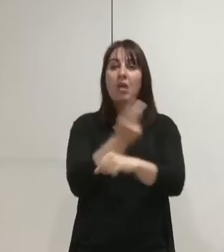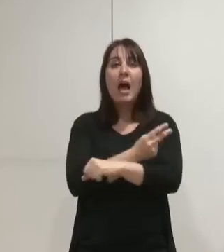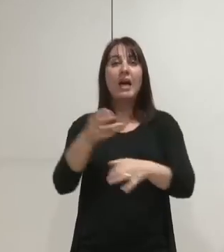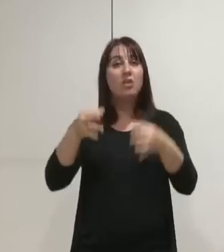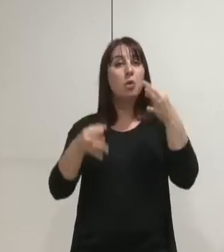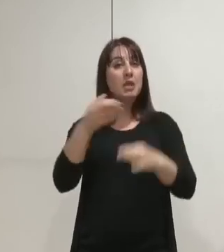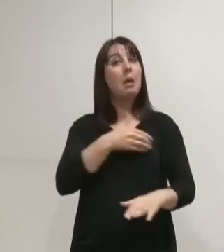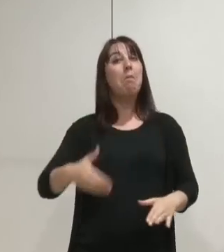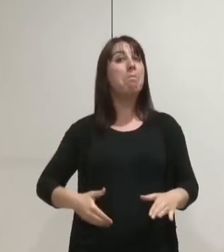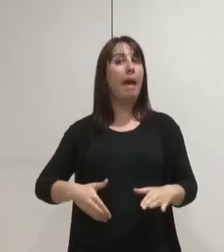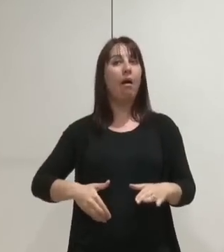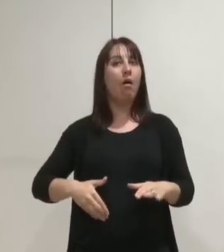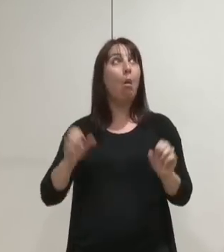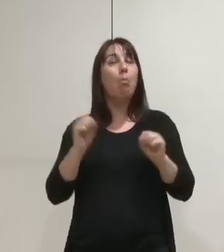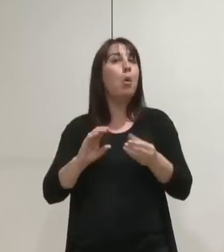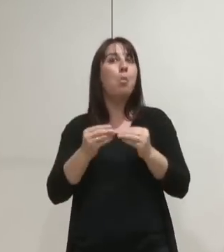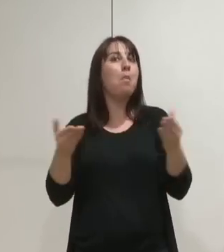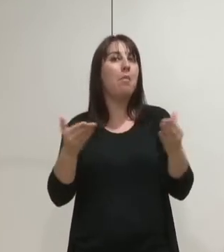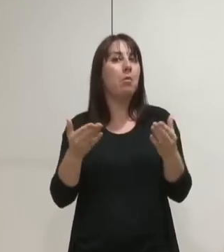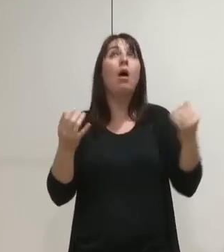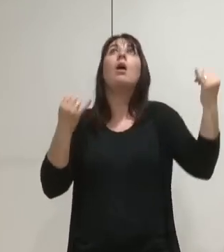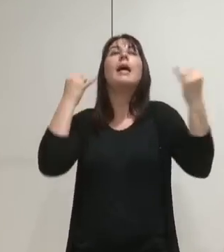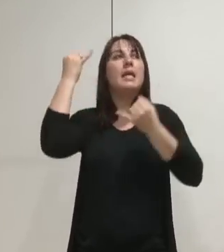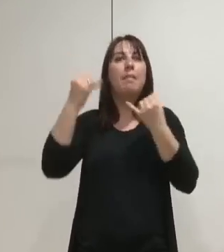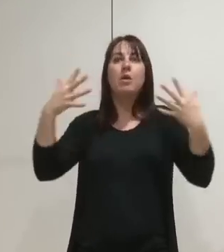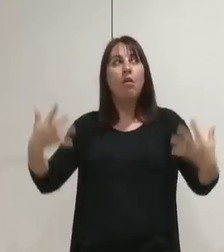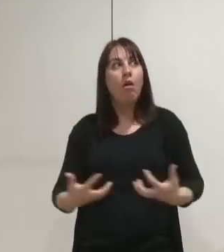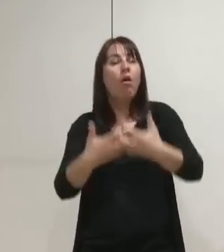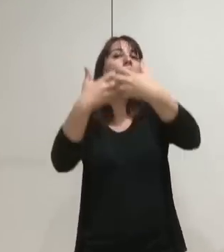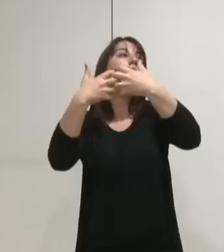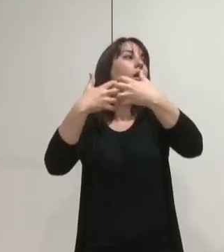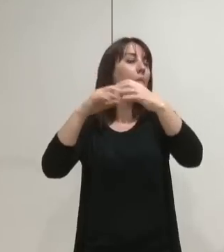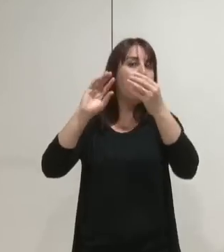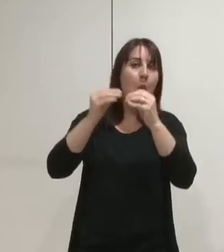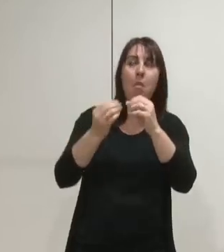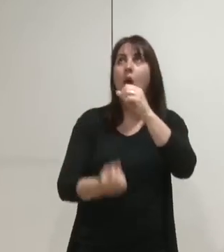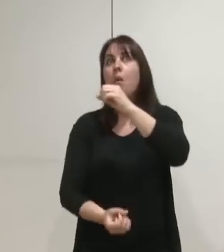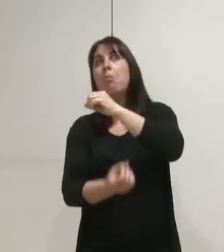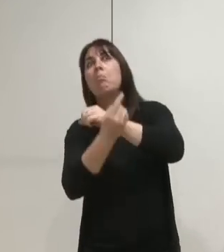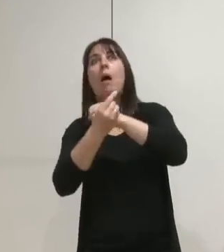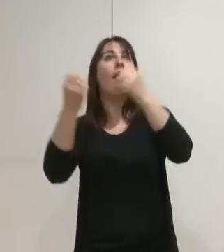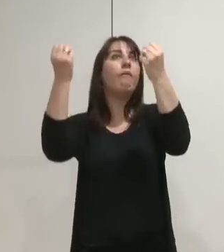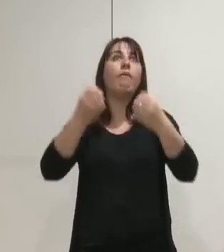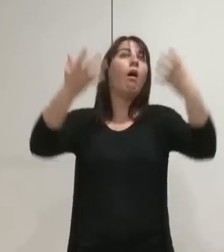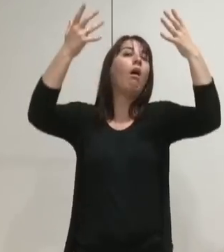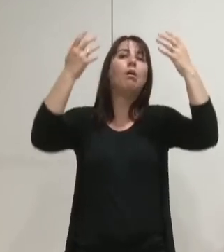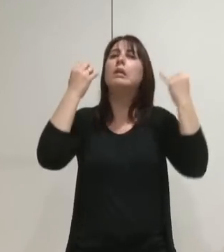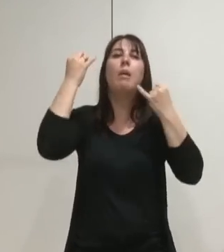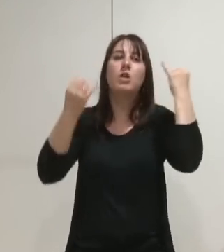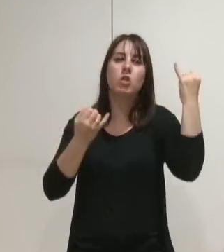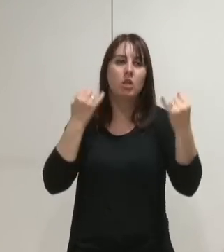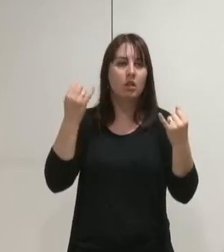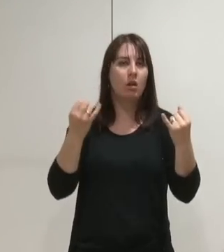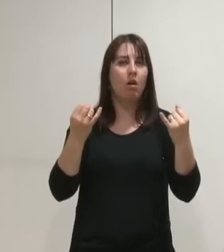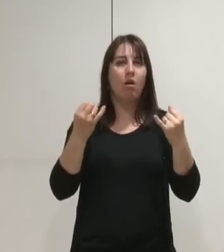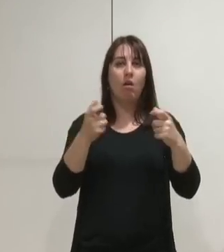encouru si un incident un accident était survenu alors même que le